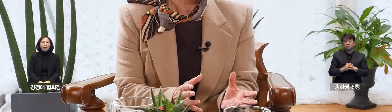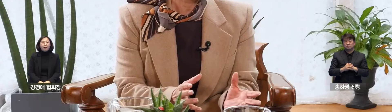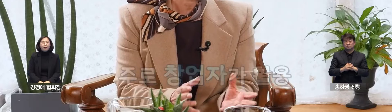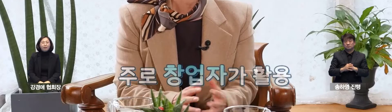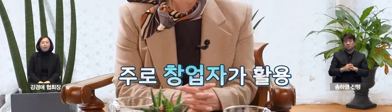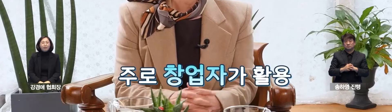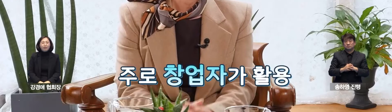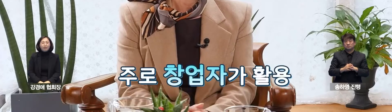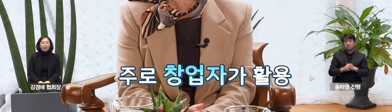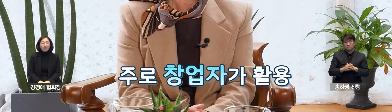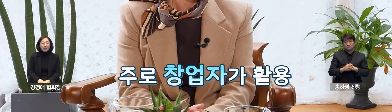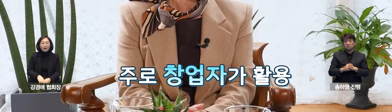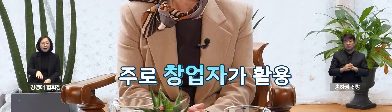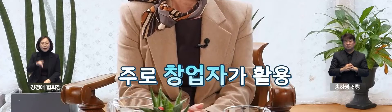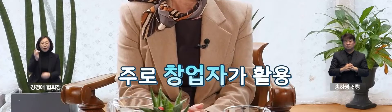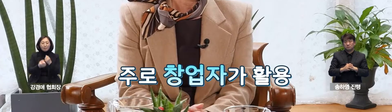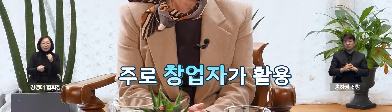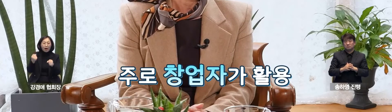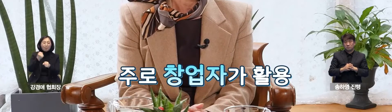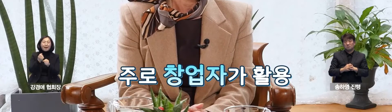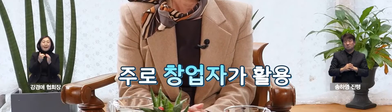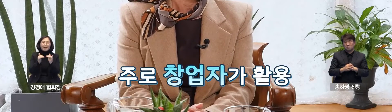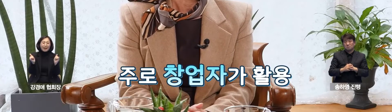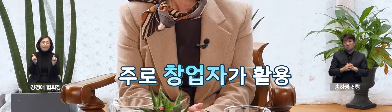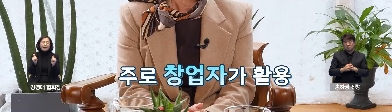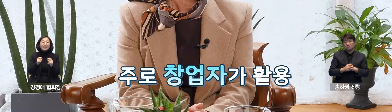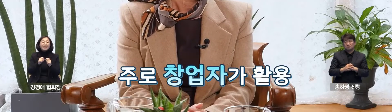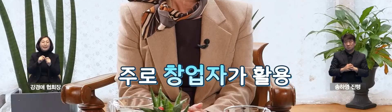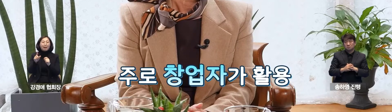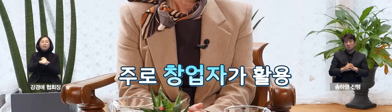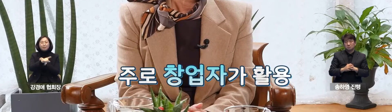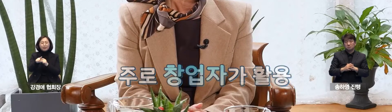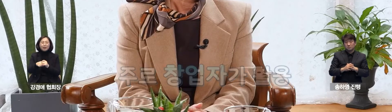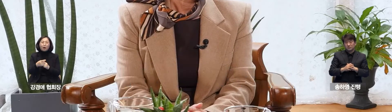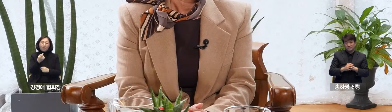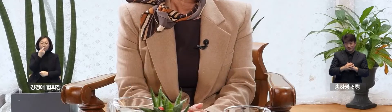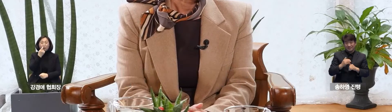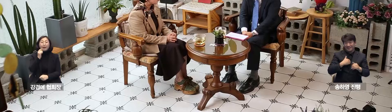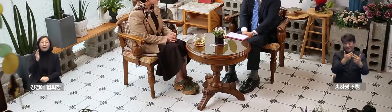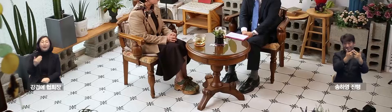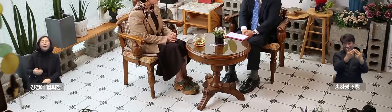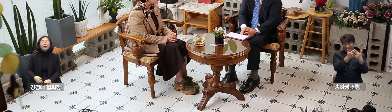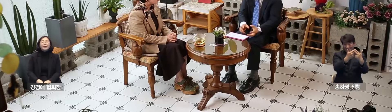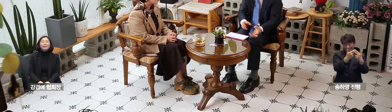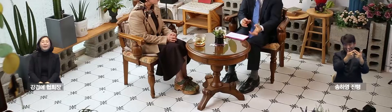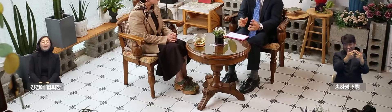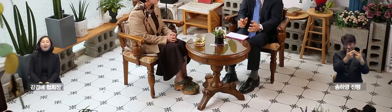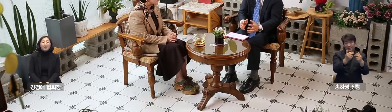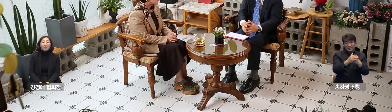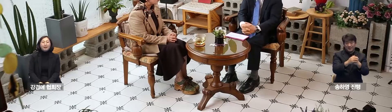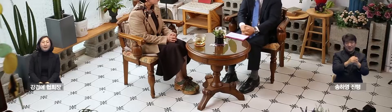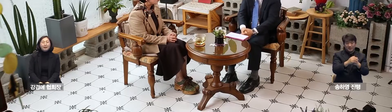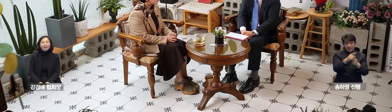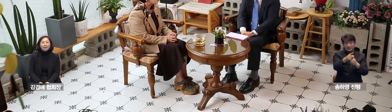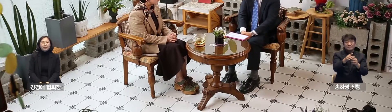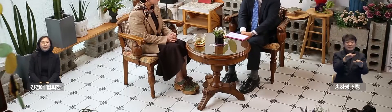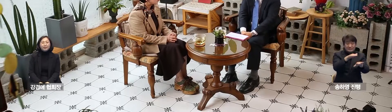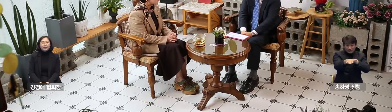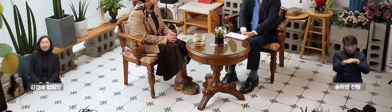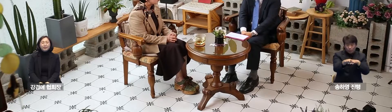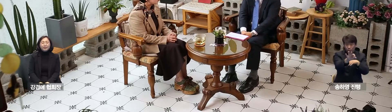주로 창업하시는 분들이 창업. 많이 하시더라고요. 우리 협회에 그렇게 해서 자금